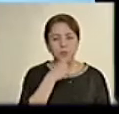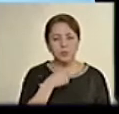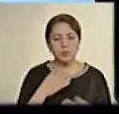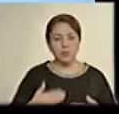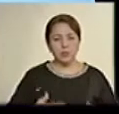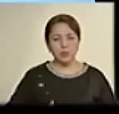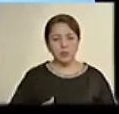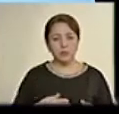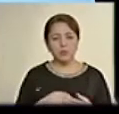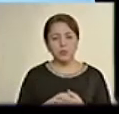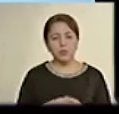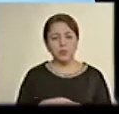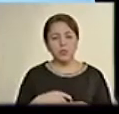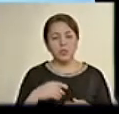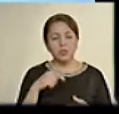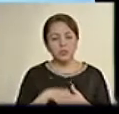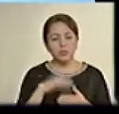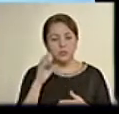tashqi savdo.